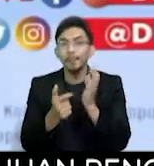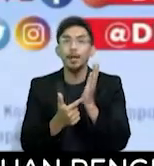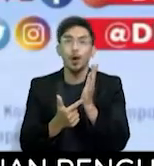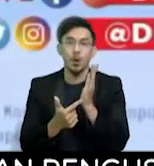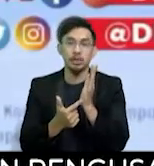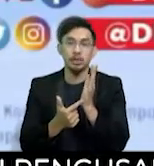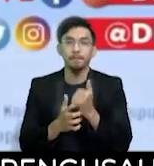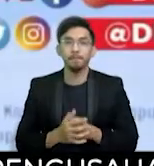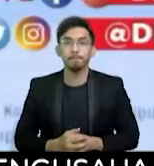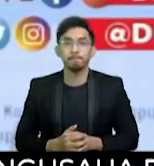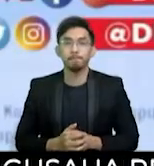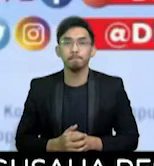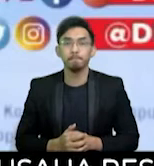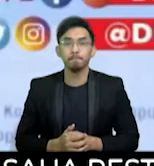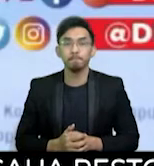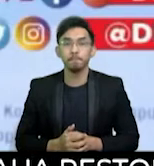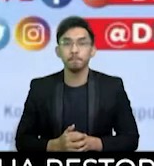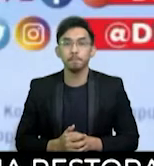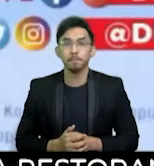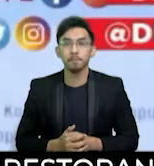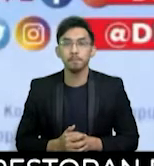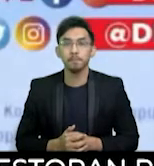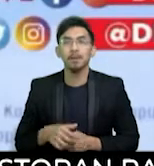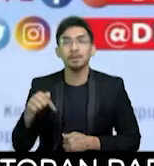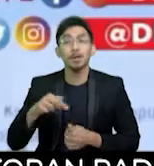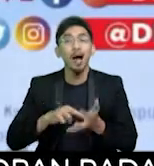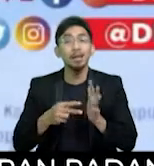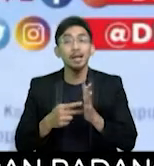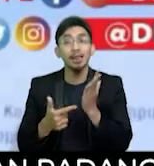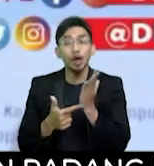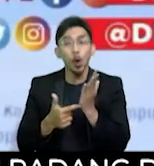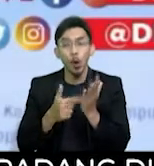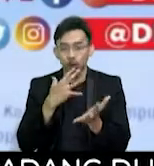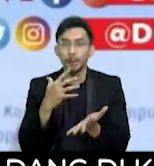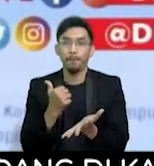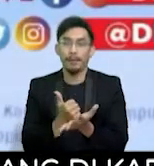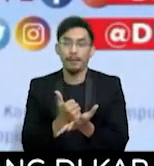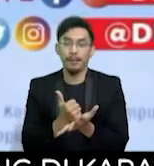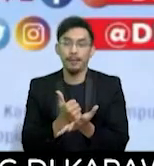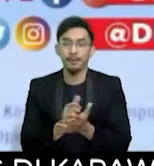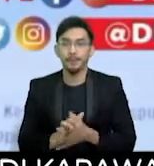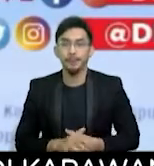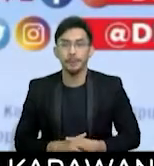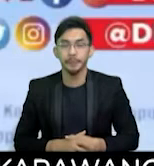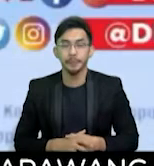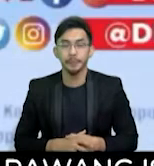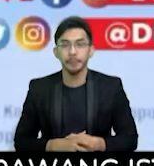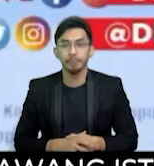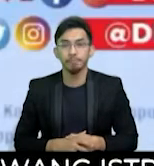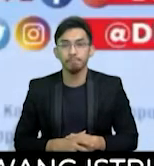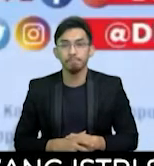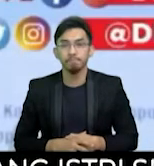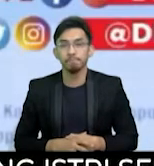menurut saya harus menjadi fokus yang lebih penting Hai dibandingkan dengan ke keperluan-keperluan